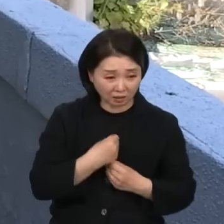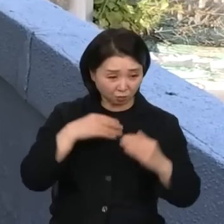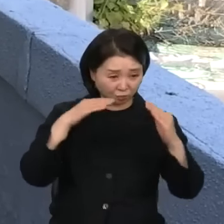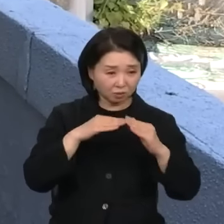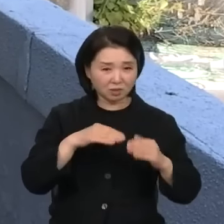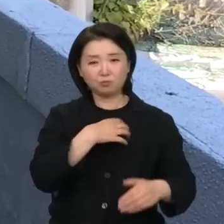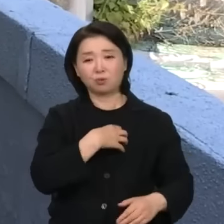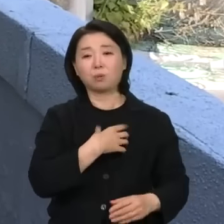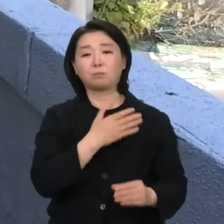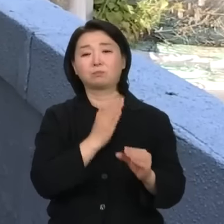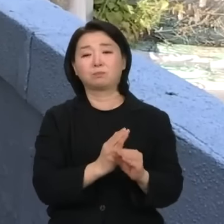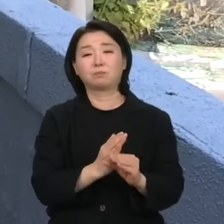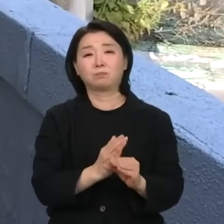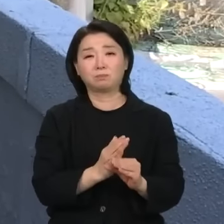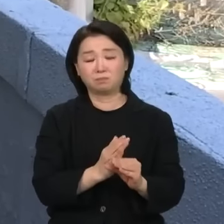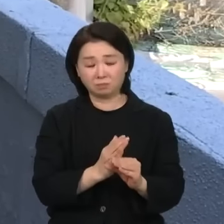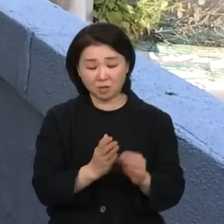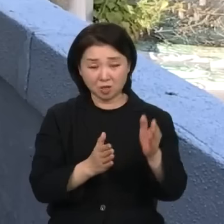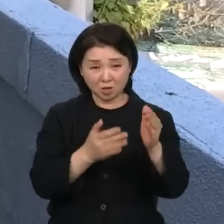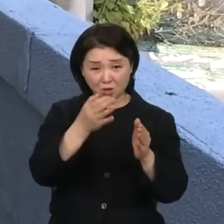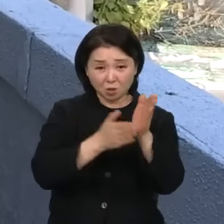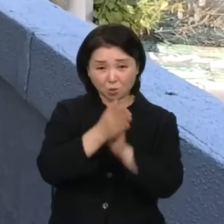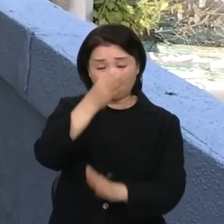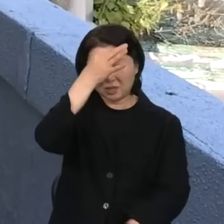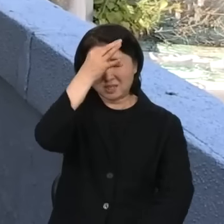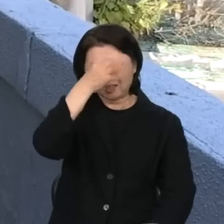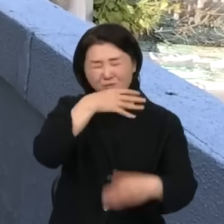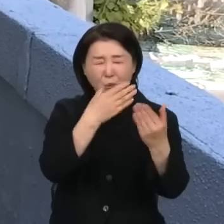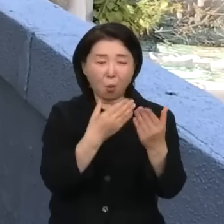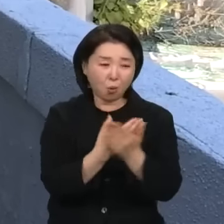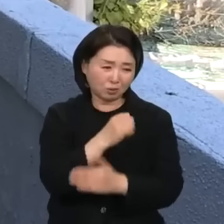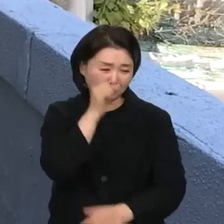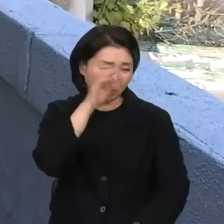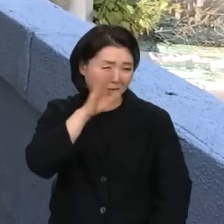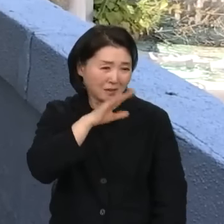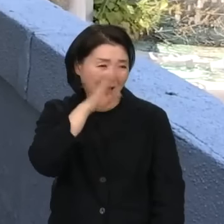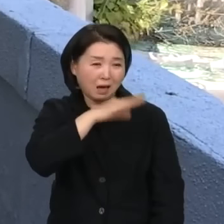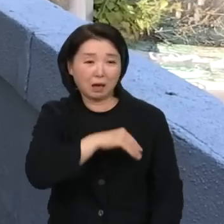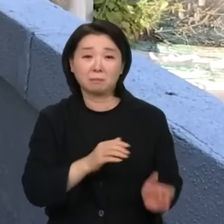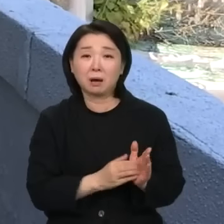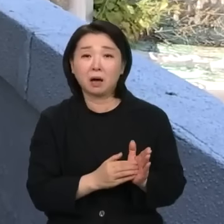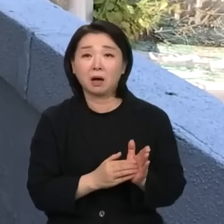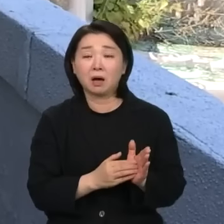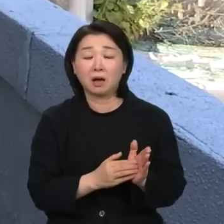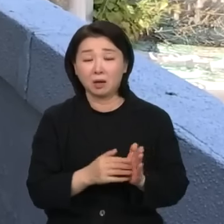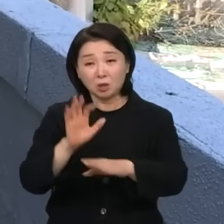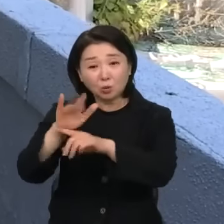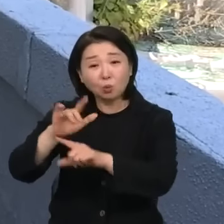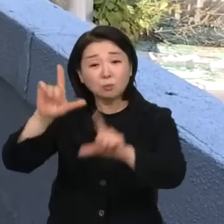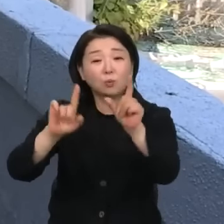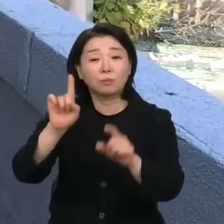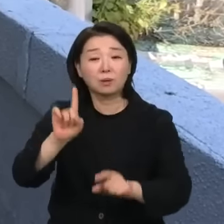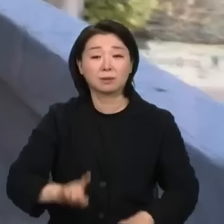보금자리까지 위협하고 있습니다. 도시 기능을 좀먹기 시작한 빈집의 역습. 농촌의 상황은 어떨까요?